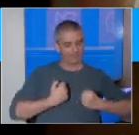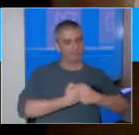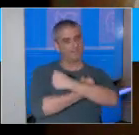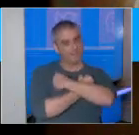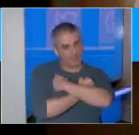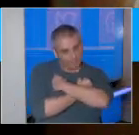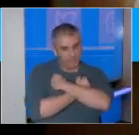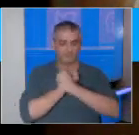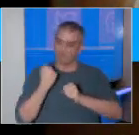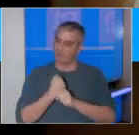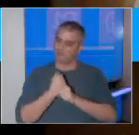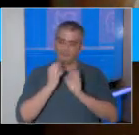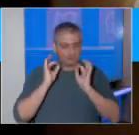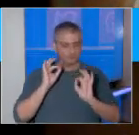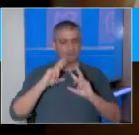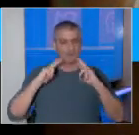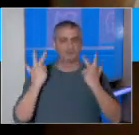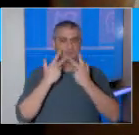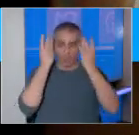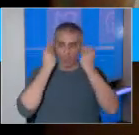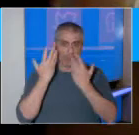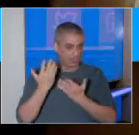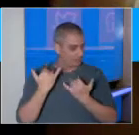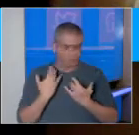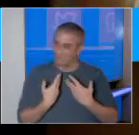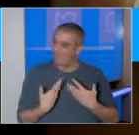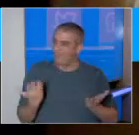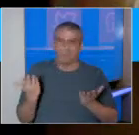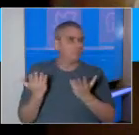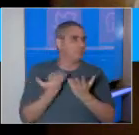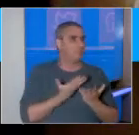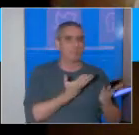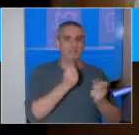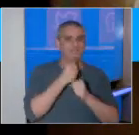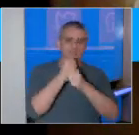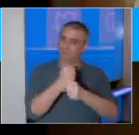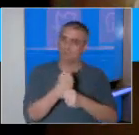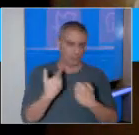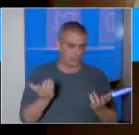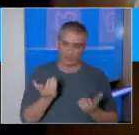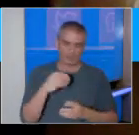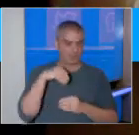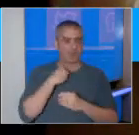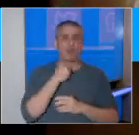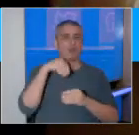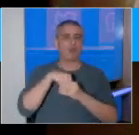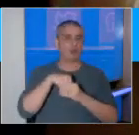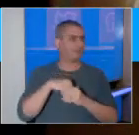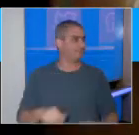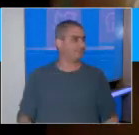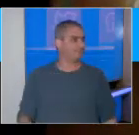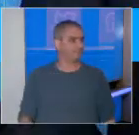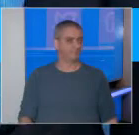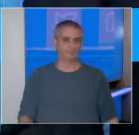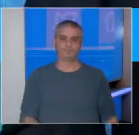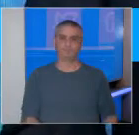מחבקת, של עשייה למען הציבור החרדי, שהיום אין לו את הייצוג ואת הכל בשטח. אסתי, אבל